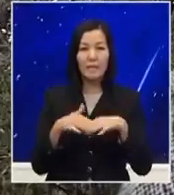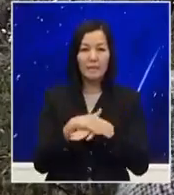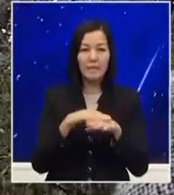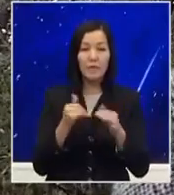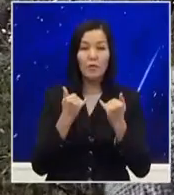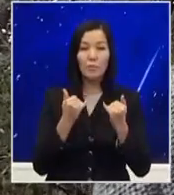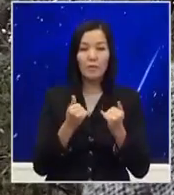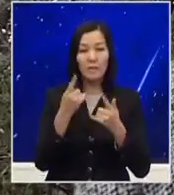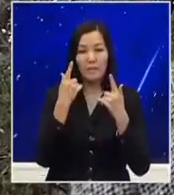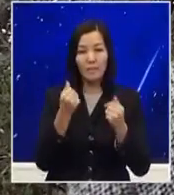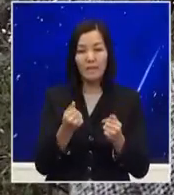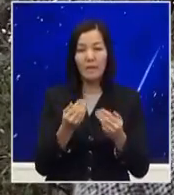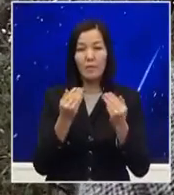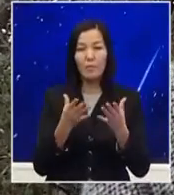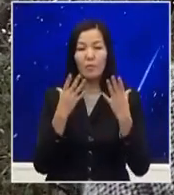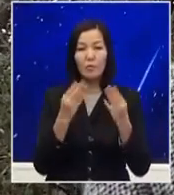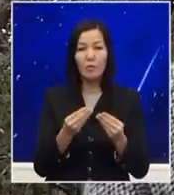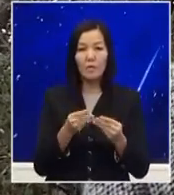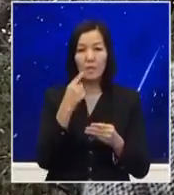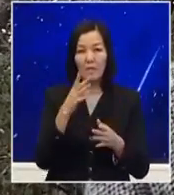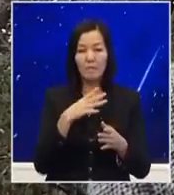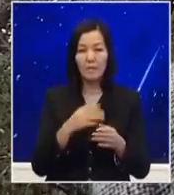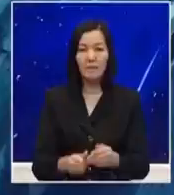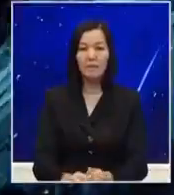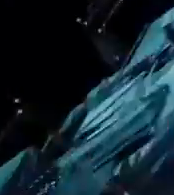құрметтеді, білді. Әлі күнге айтып келеді.